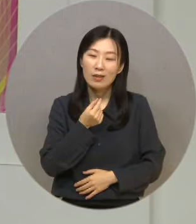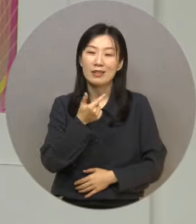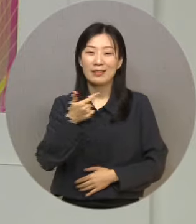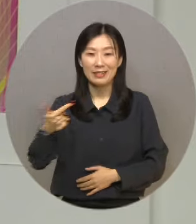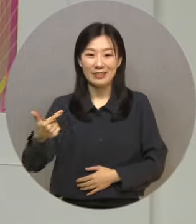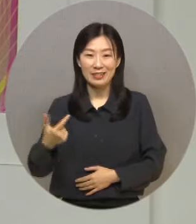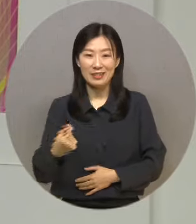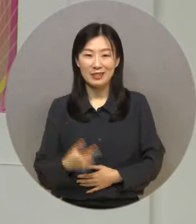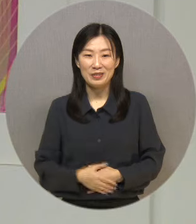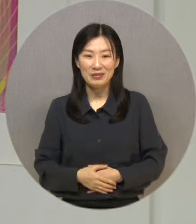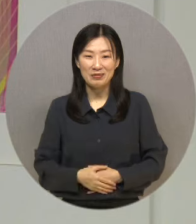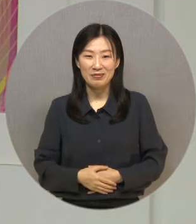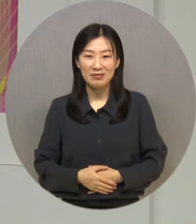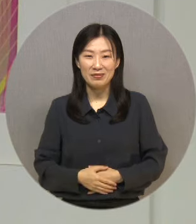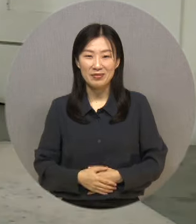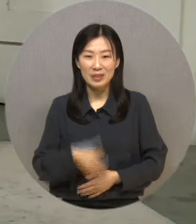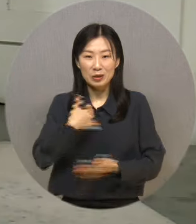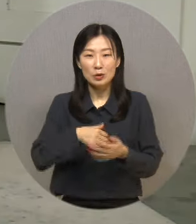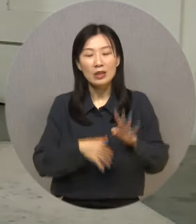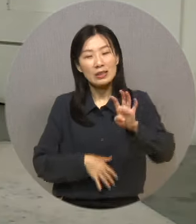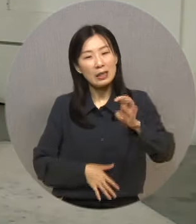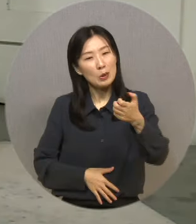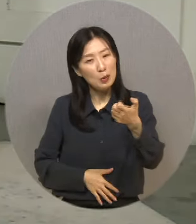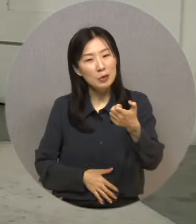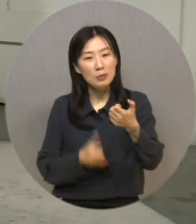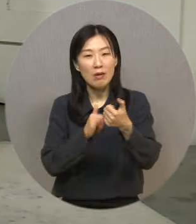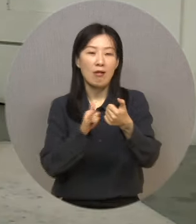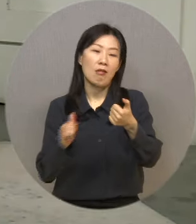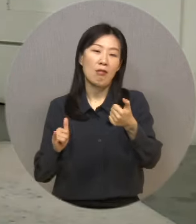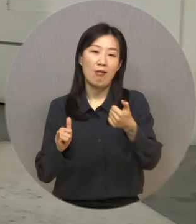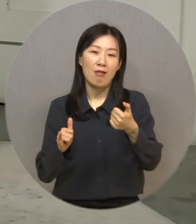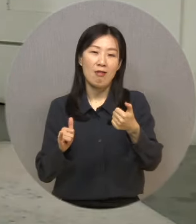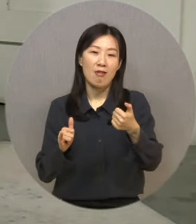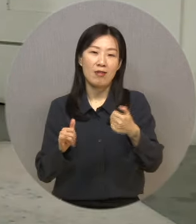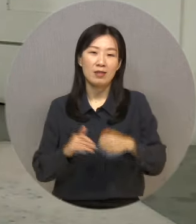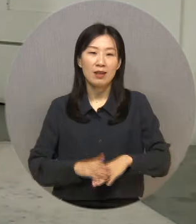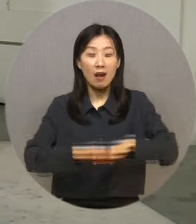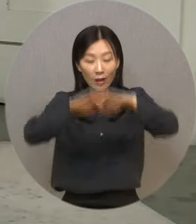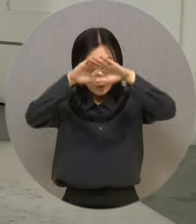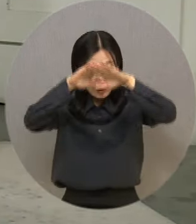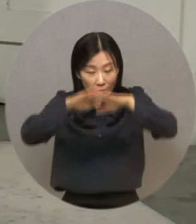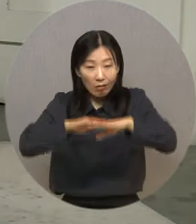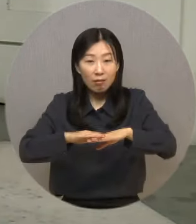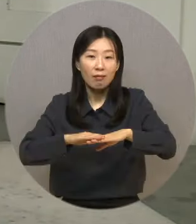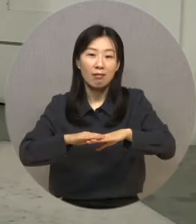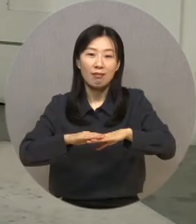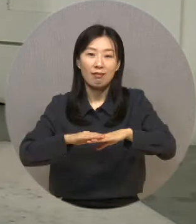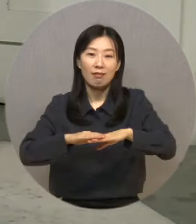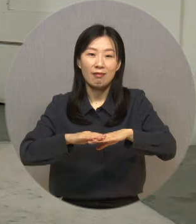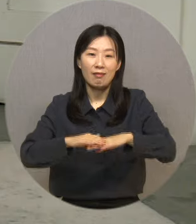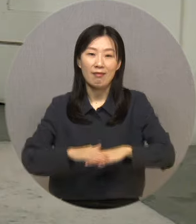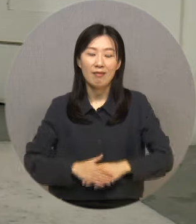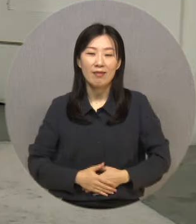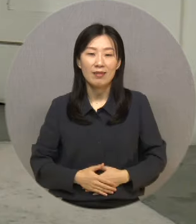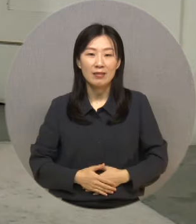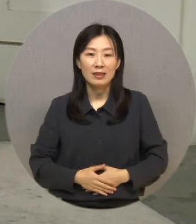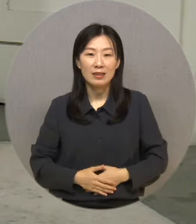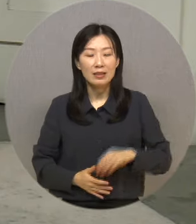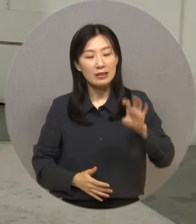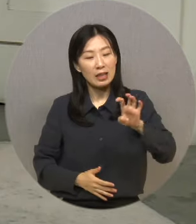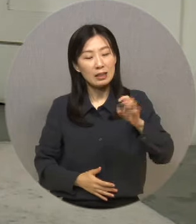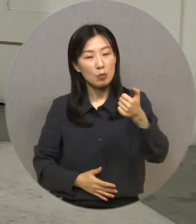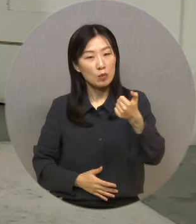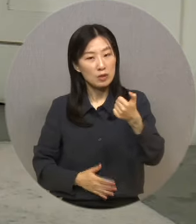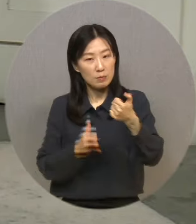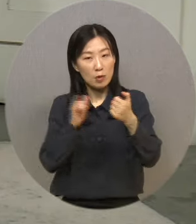70명, 현재 79명, 1명 집보고 예, 있습니다. 예. 네. 자, 그렇다 보면 정말 그 한 뭐 4, 50명이